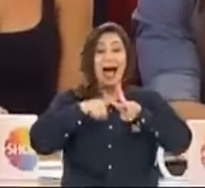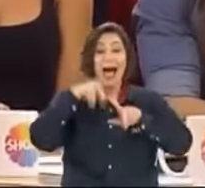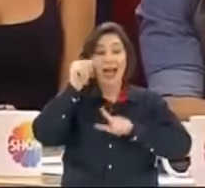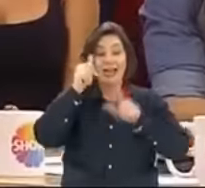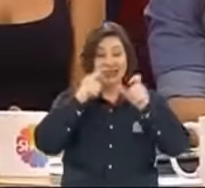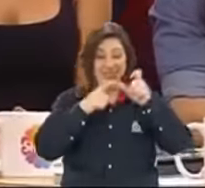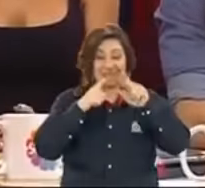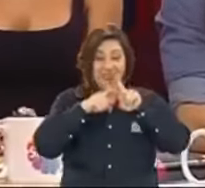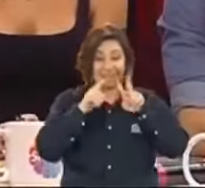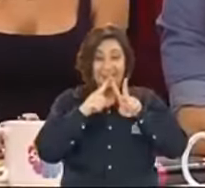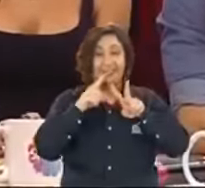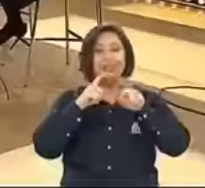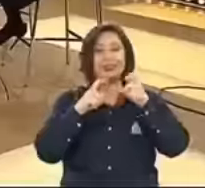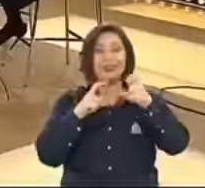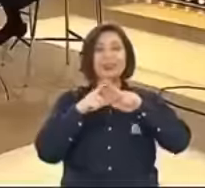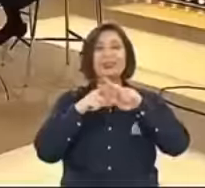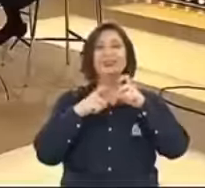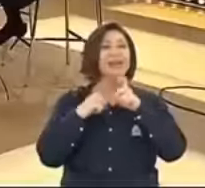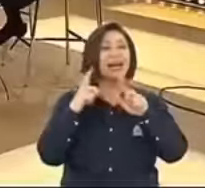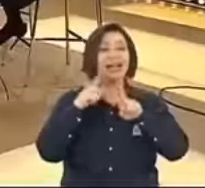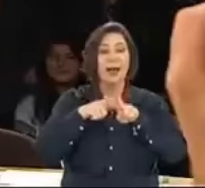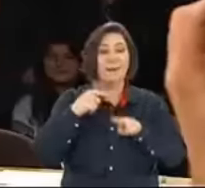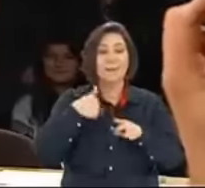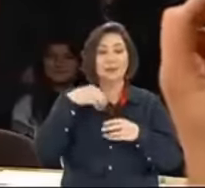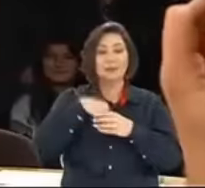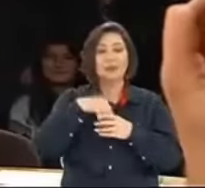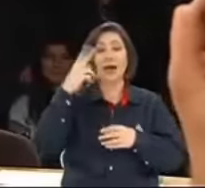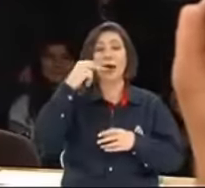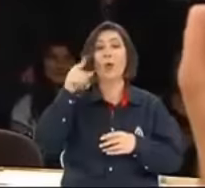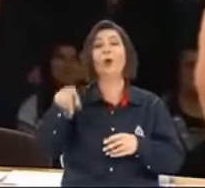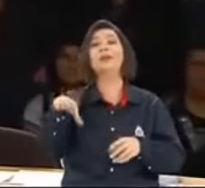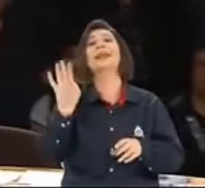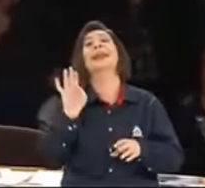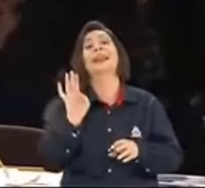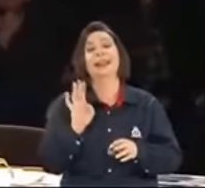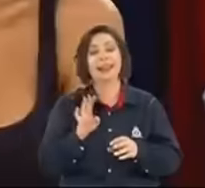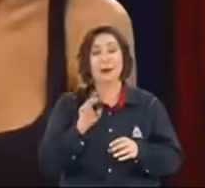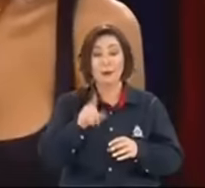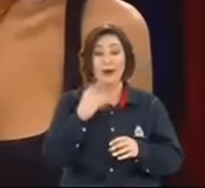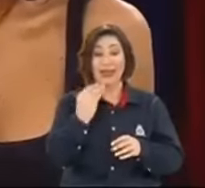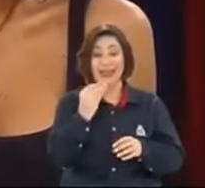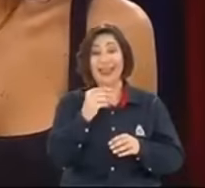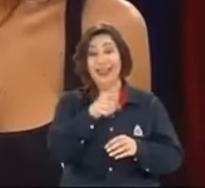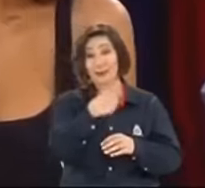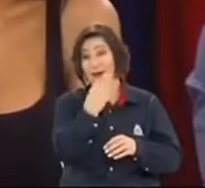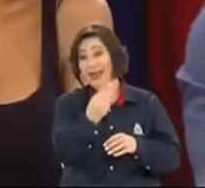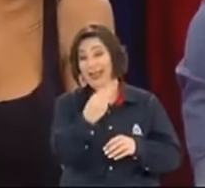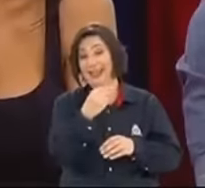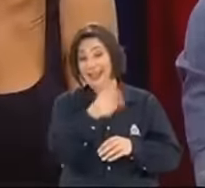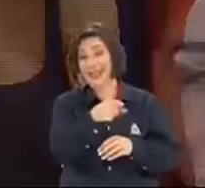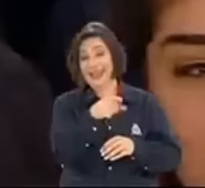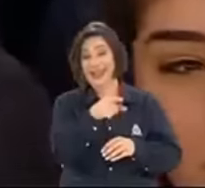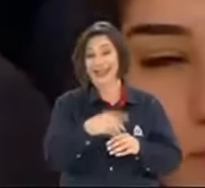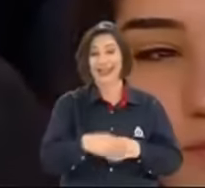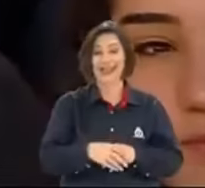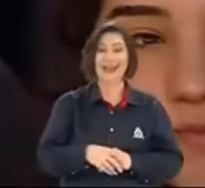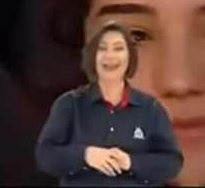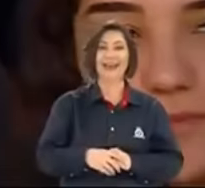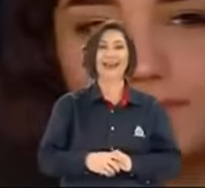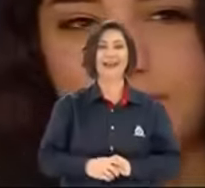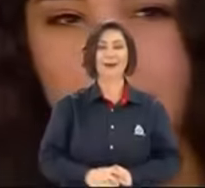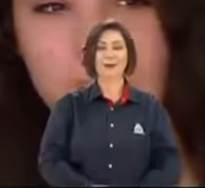Alişan'la Çağla. Evet. Çağla benim için ağla. O değildi yani. Bu iyiydi. Bu iyiydi.